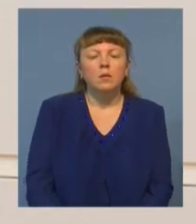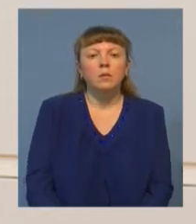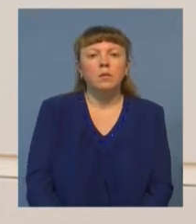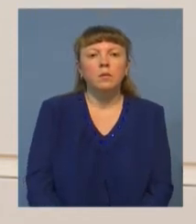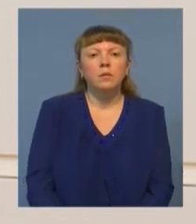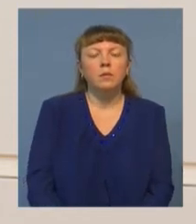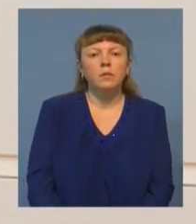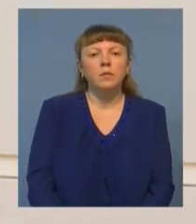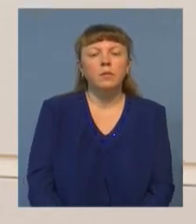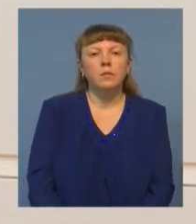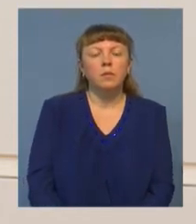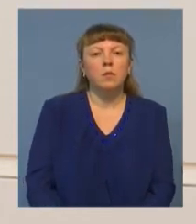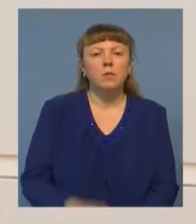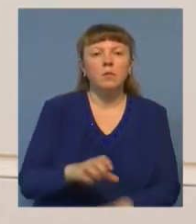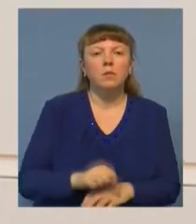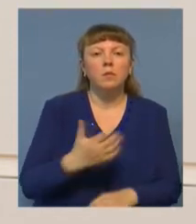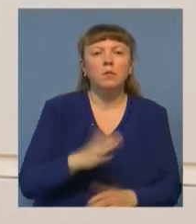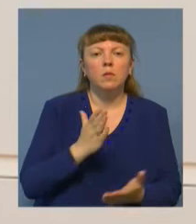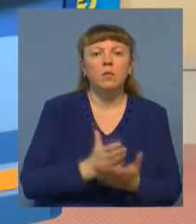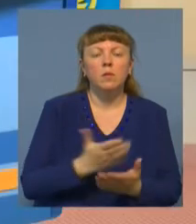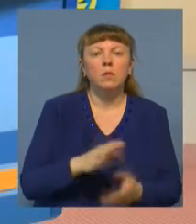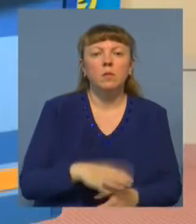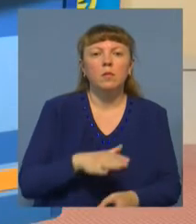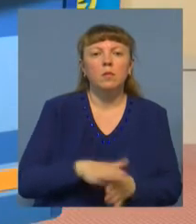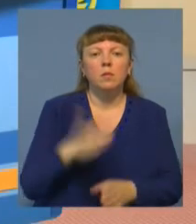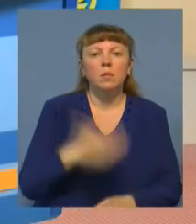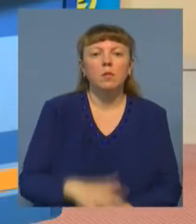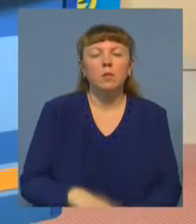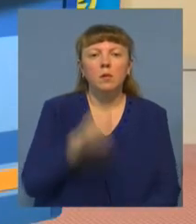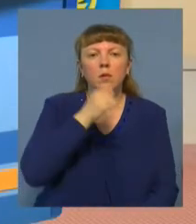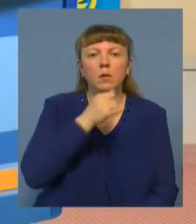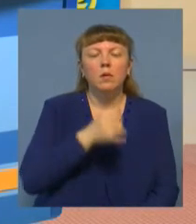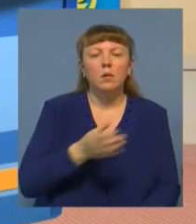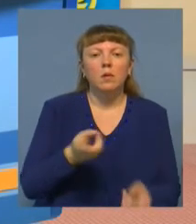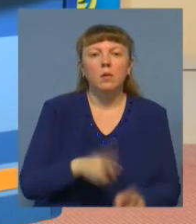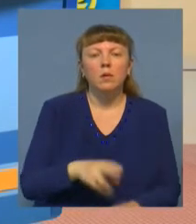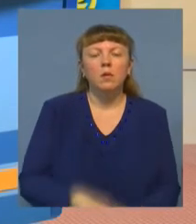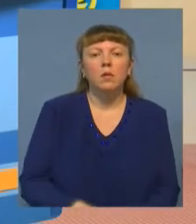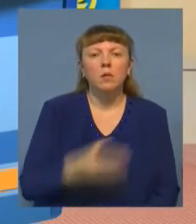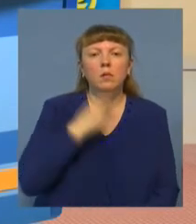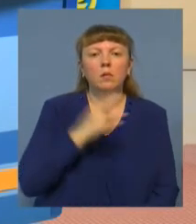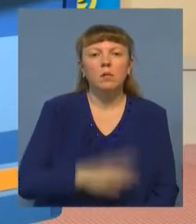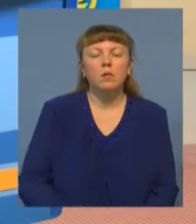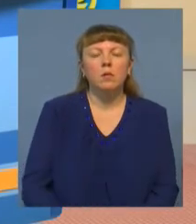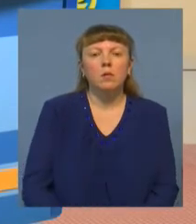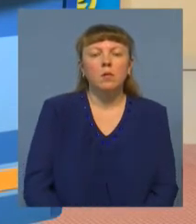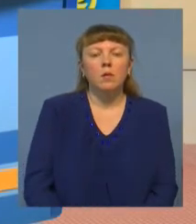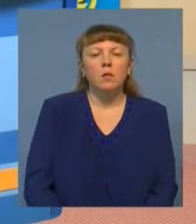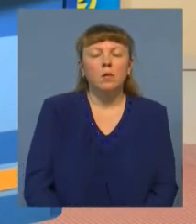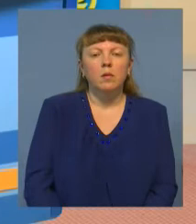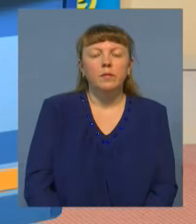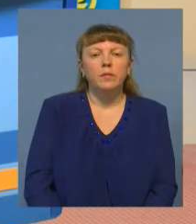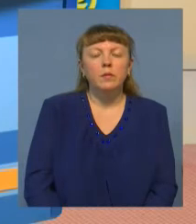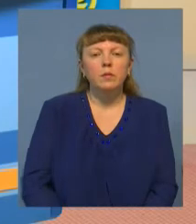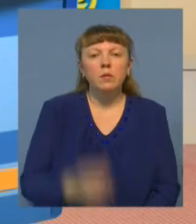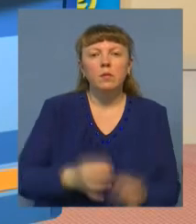силу в месячный срок, и после этого он направляется на исполнение. Угу. То есть он не может остаться в незамеченном, да, в здании, да, в